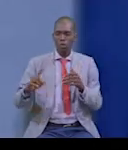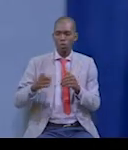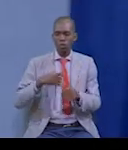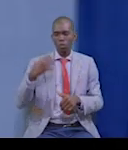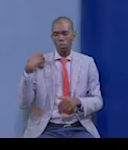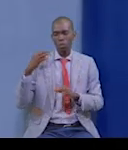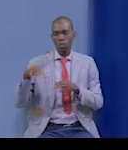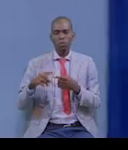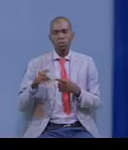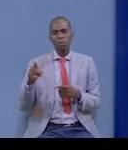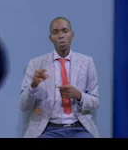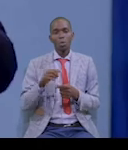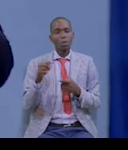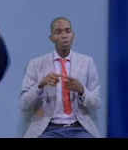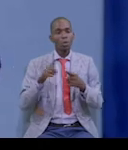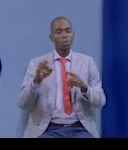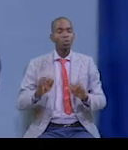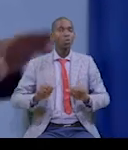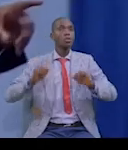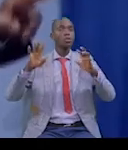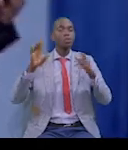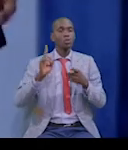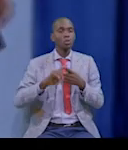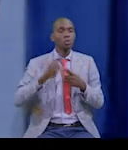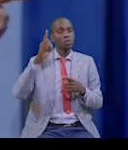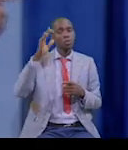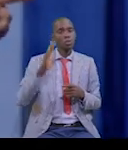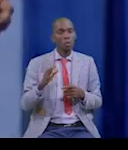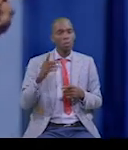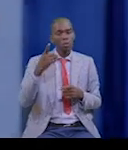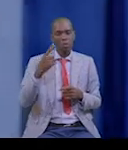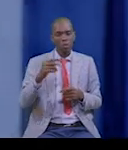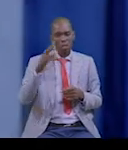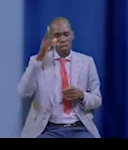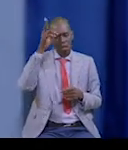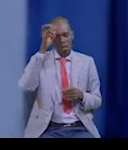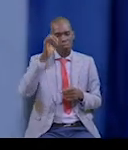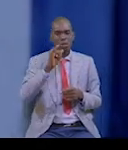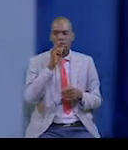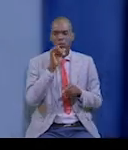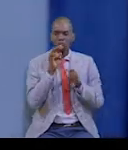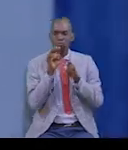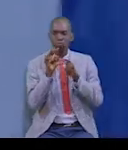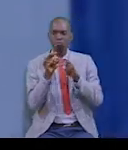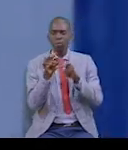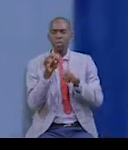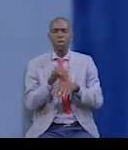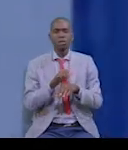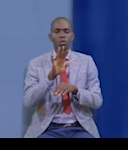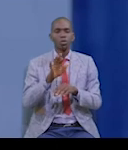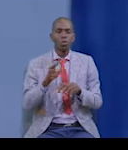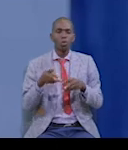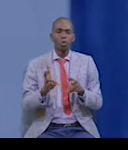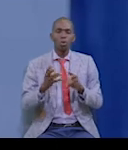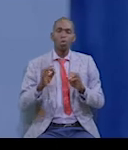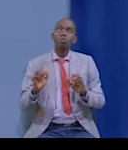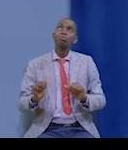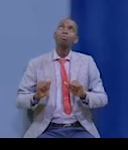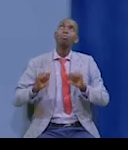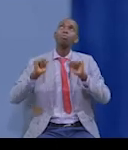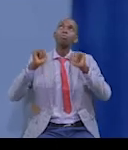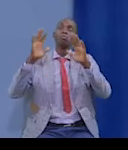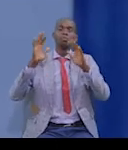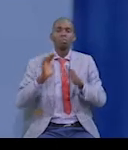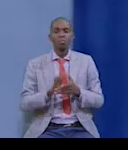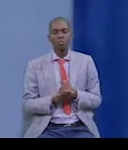surrender to God, మీరు దేవునికి లోబడినప్పుడు, the devil is looking at your surrender. అపవాది కూడా మీరు లోబడిన విధానం వైపు అలాగే